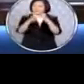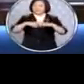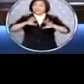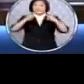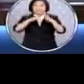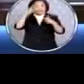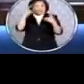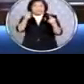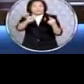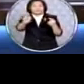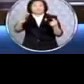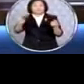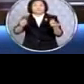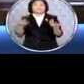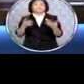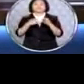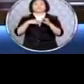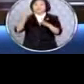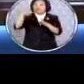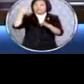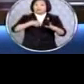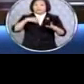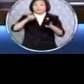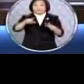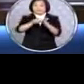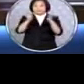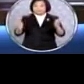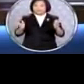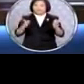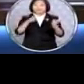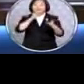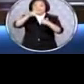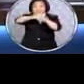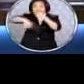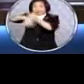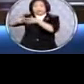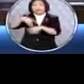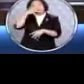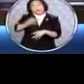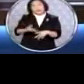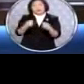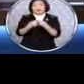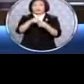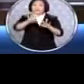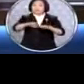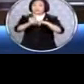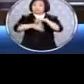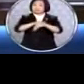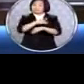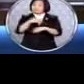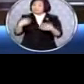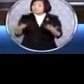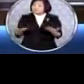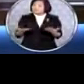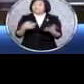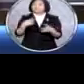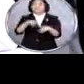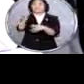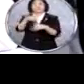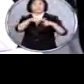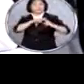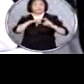湾共识，但是我们知道过去在扁时代的跨党派小组都失败了，您如何能够让它成功？那宋楚